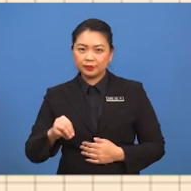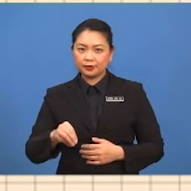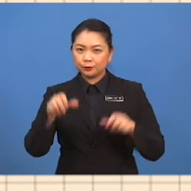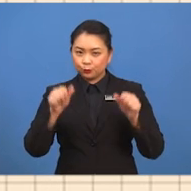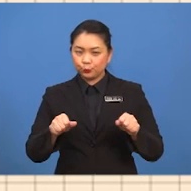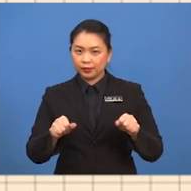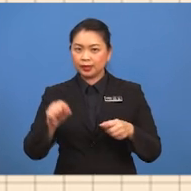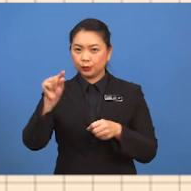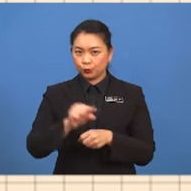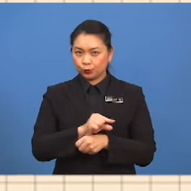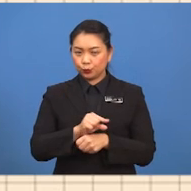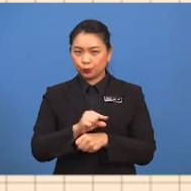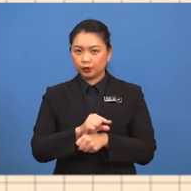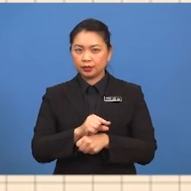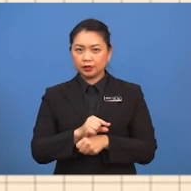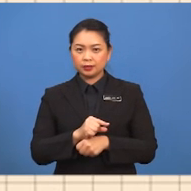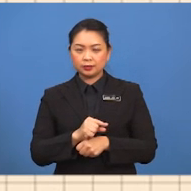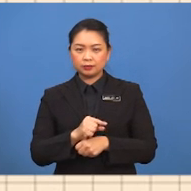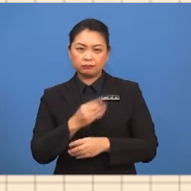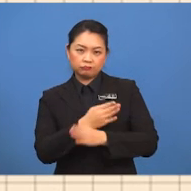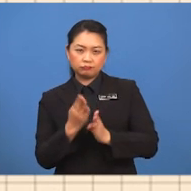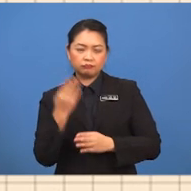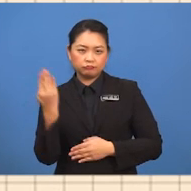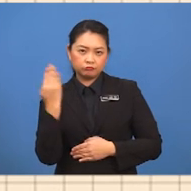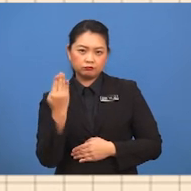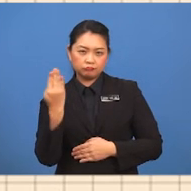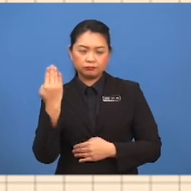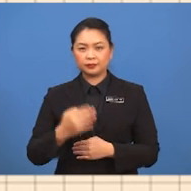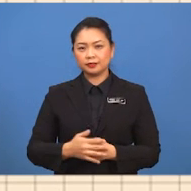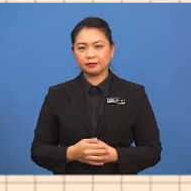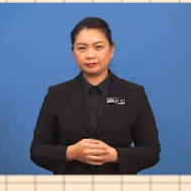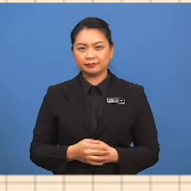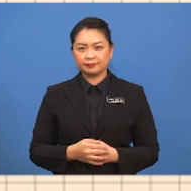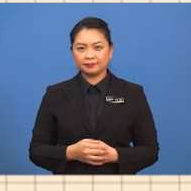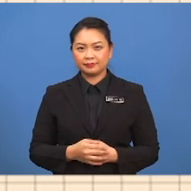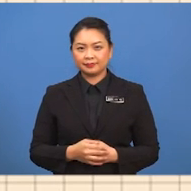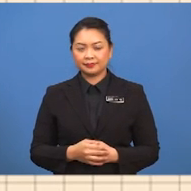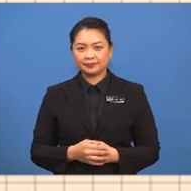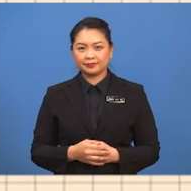Murid-murid boleh menggunakan bentuk lazim untuk mengira.